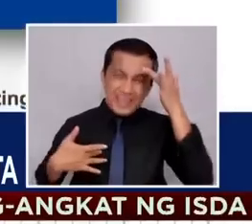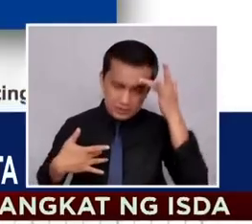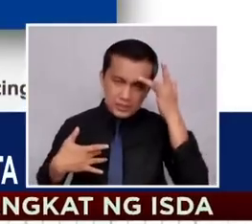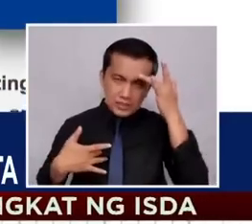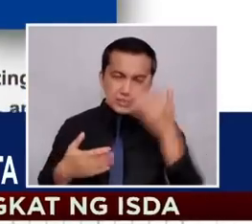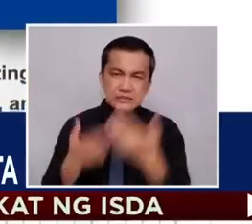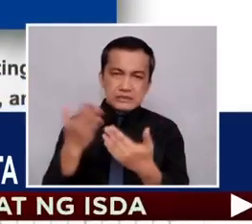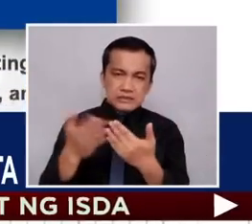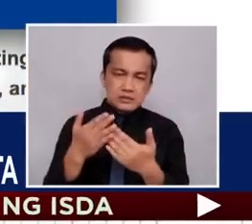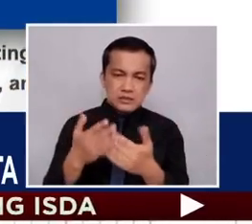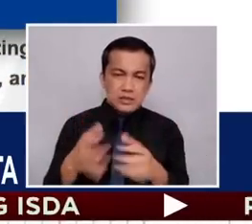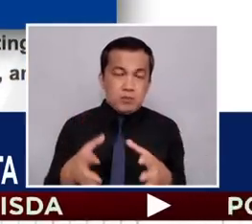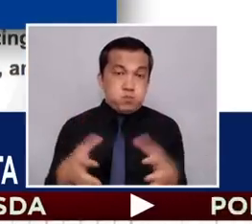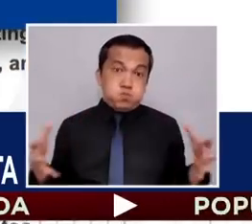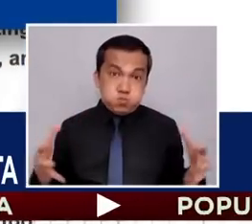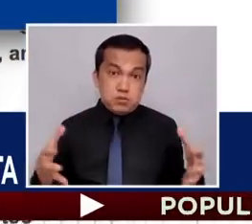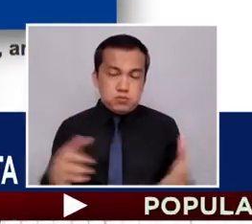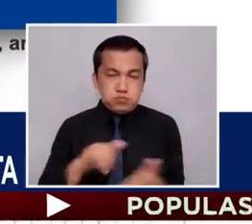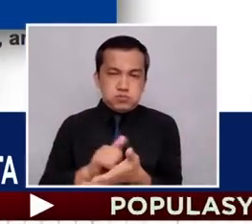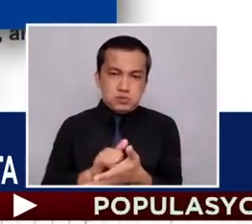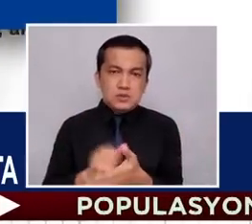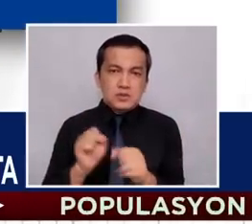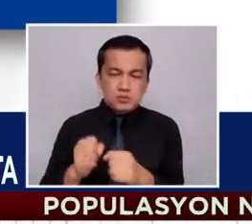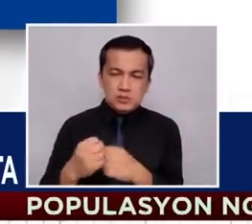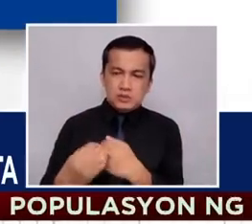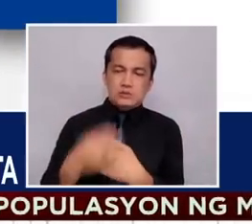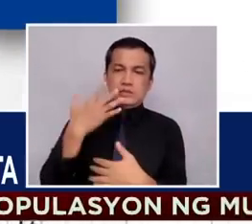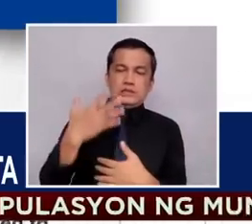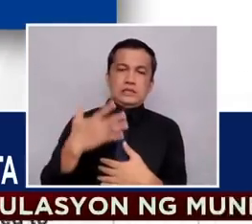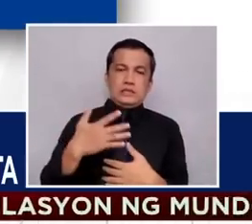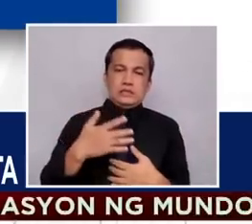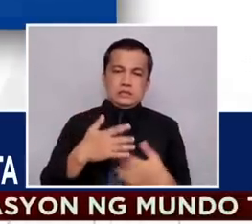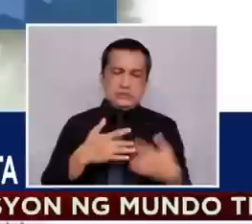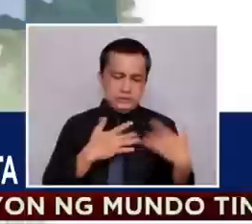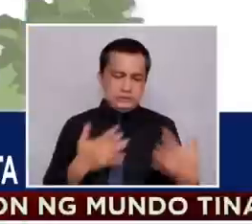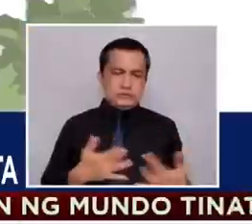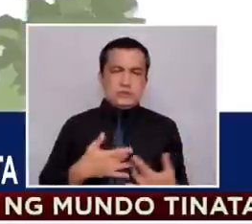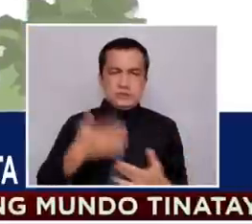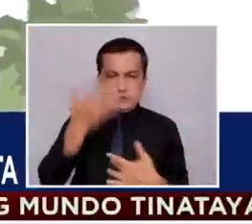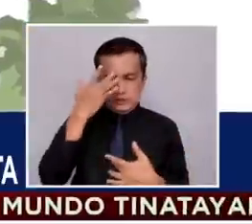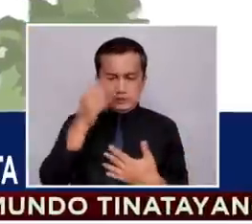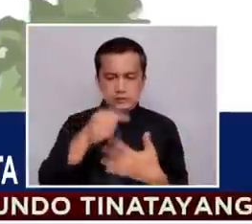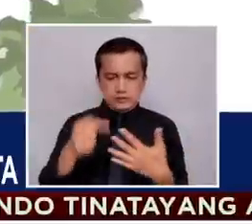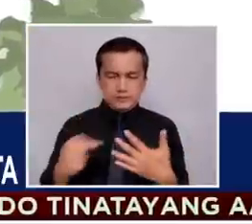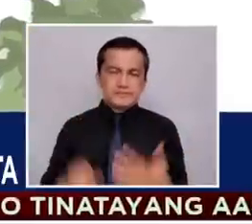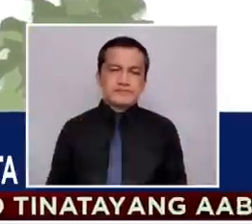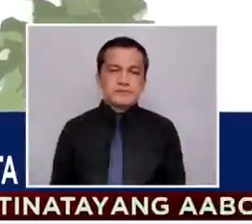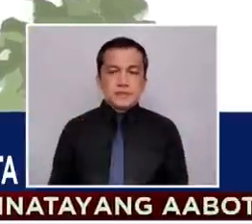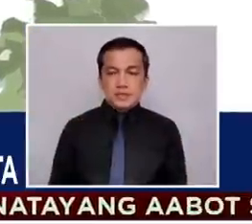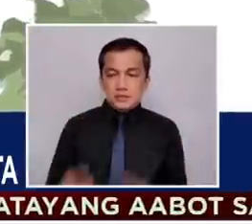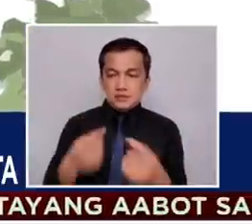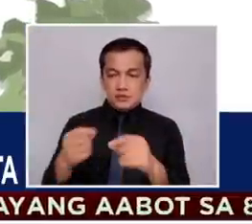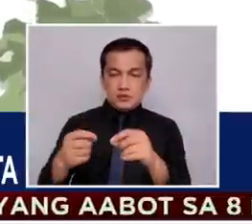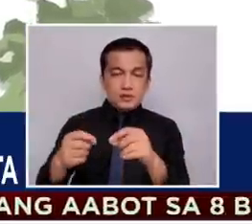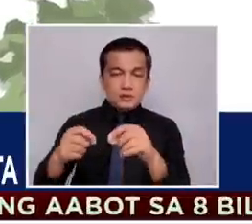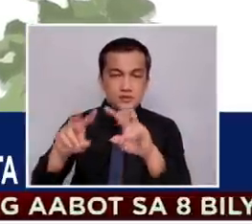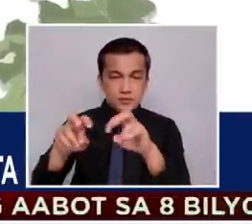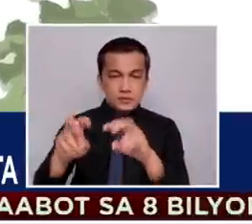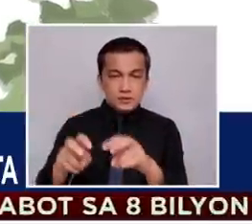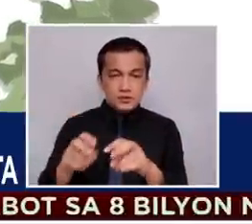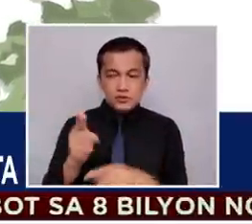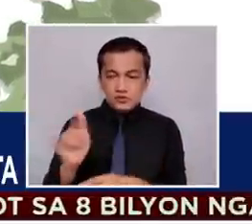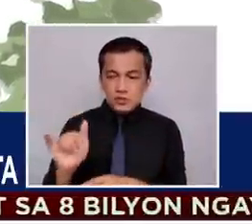mga overweight naman maaaring tamaan ng sakit sa puso at ibang mga sakit. Isinagawa ang pag-aaral mula July 2021